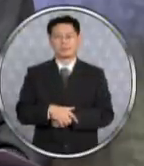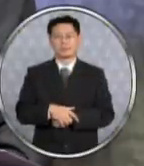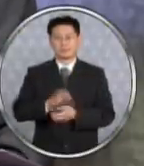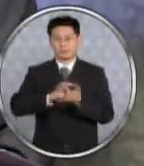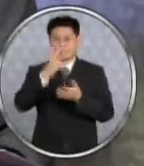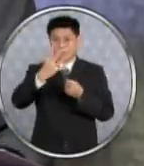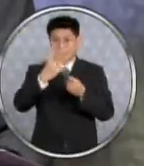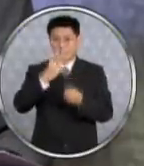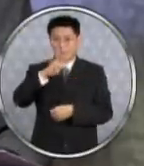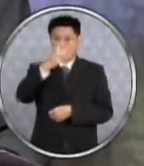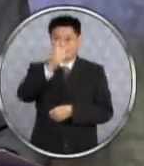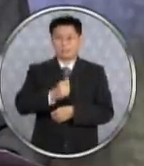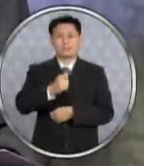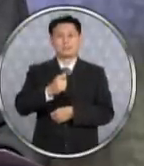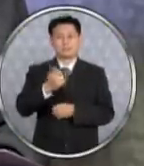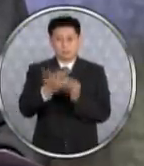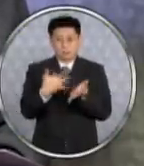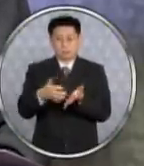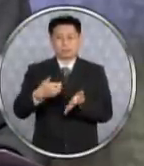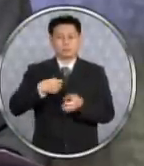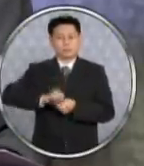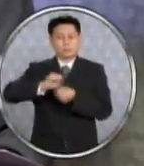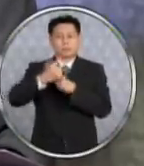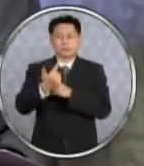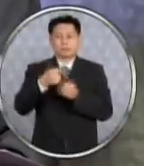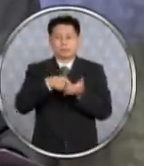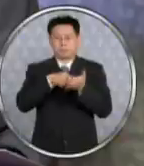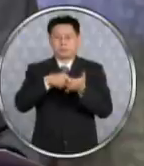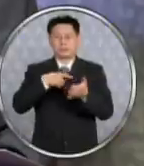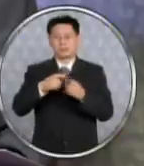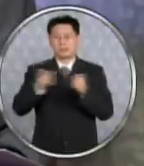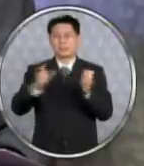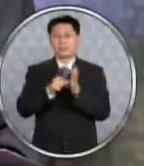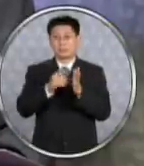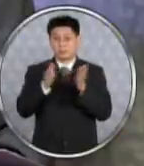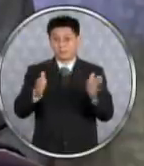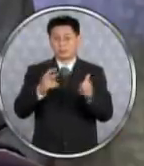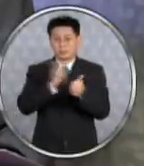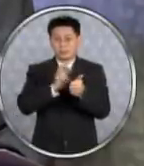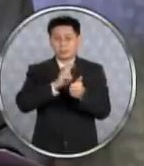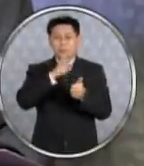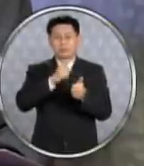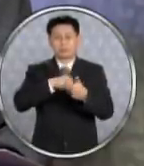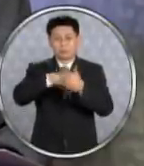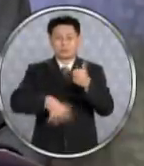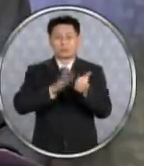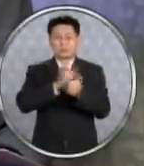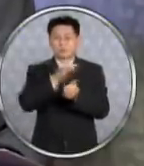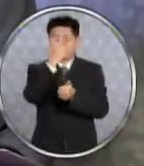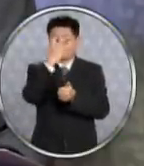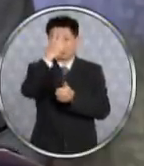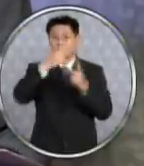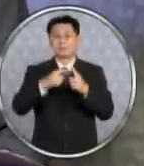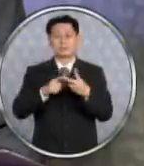要用四年400亿的经费加速建制长照体系，来照顾老人，来照顾我